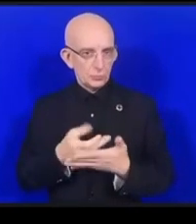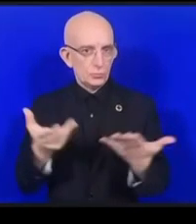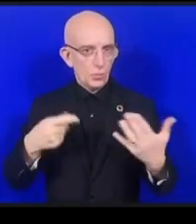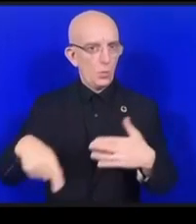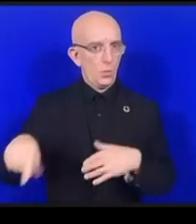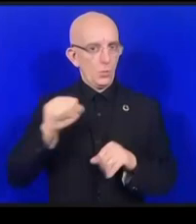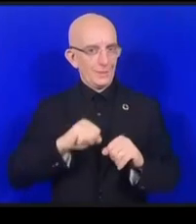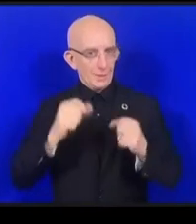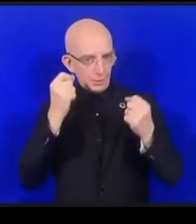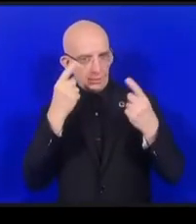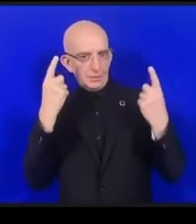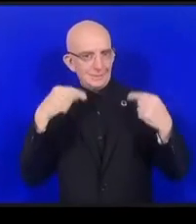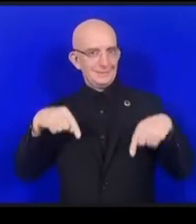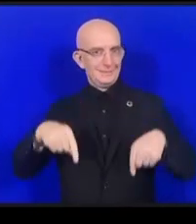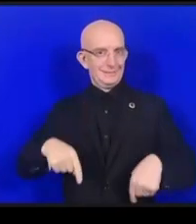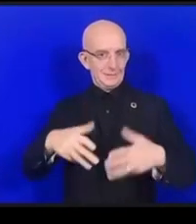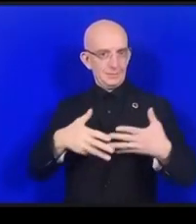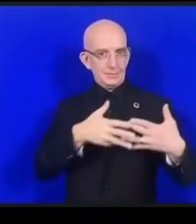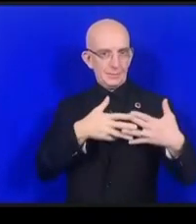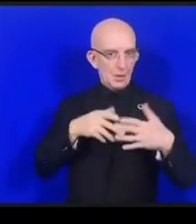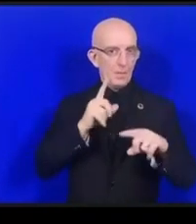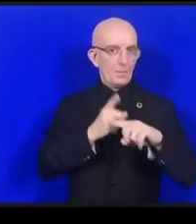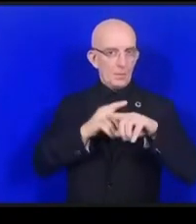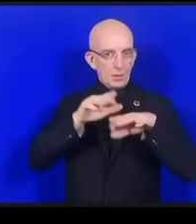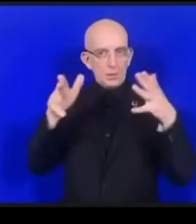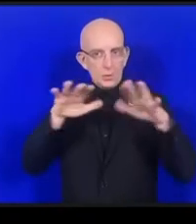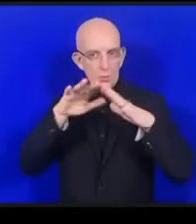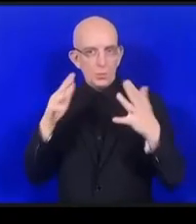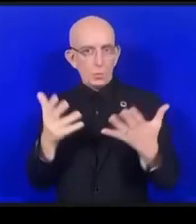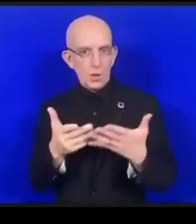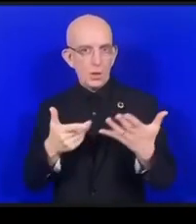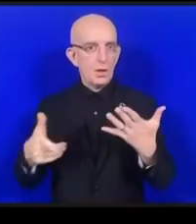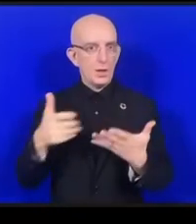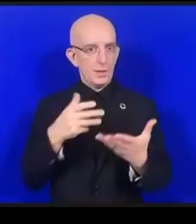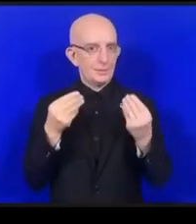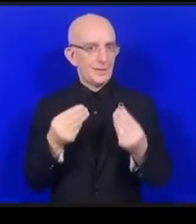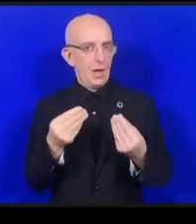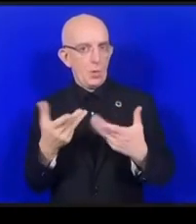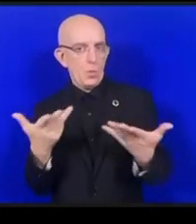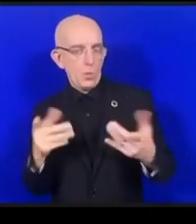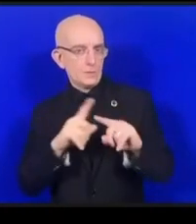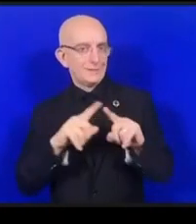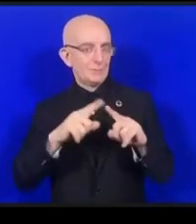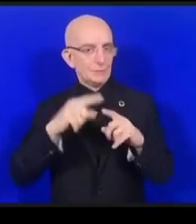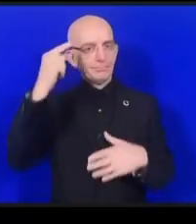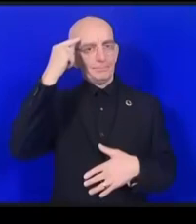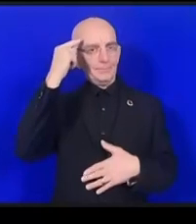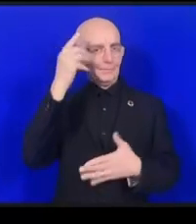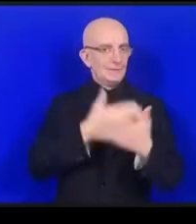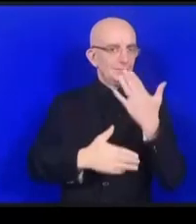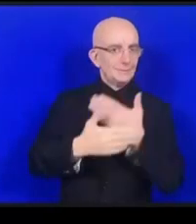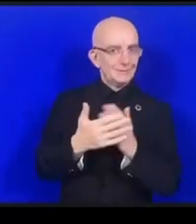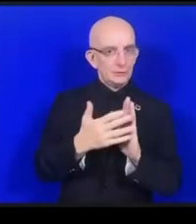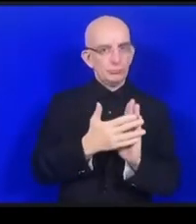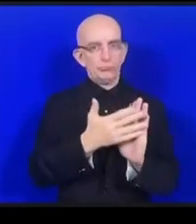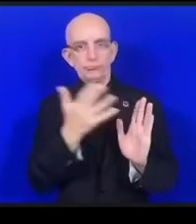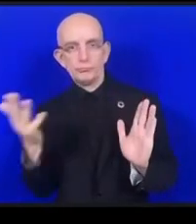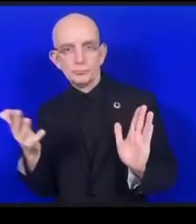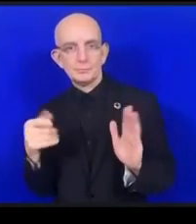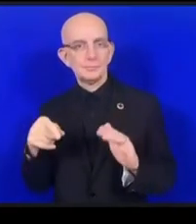подойти к образованию с точки зрения доступности не ограничиваясь